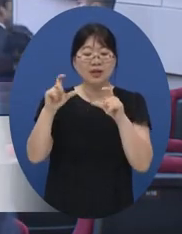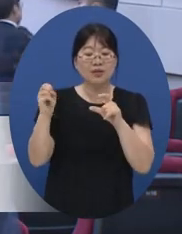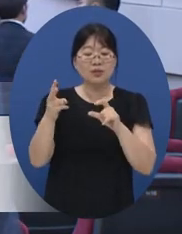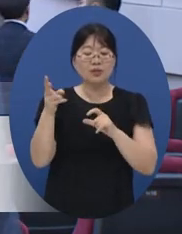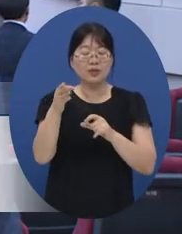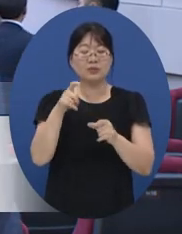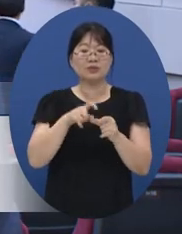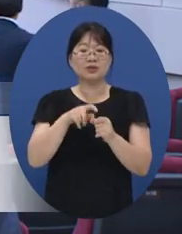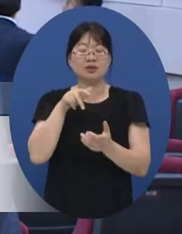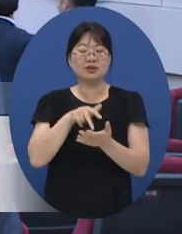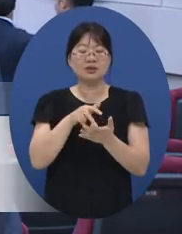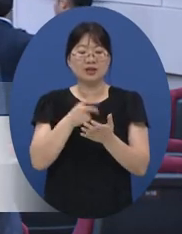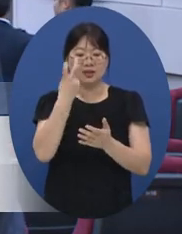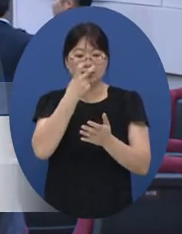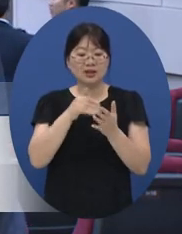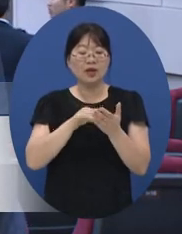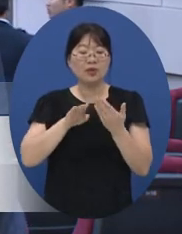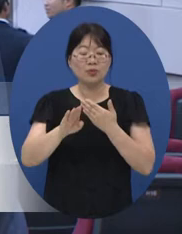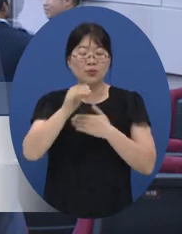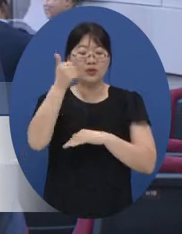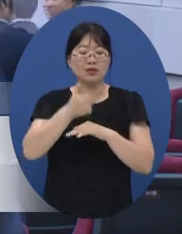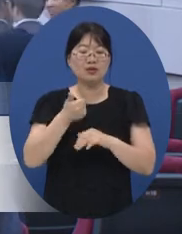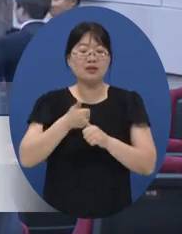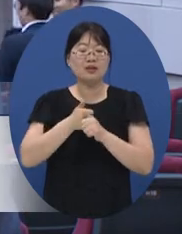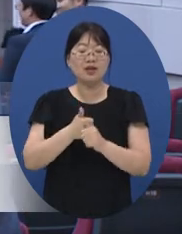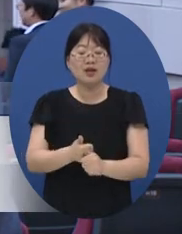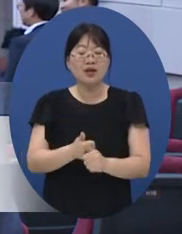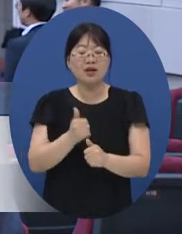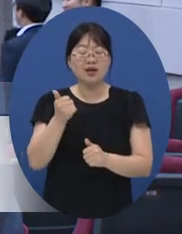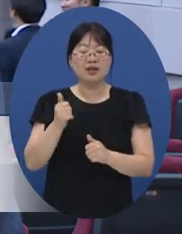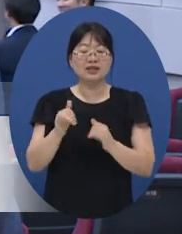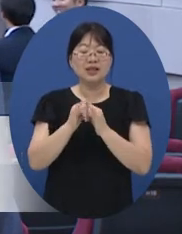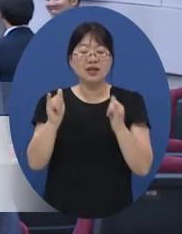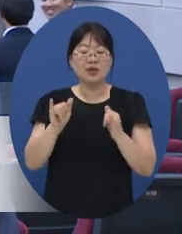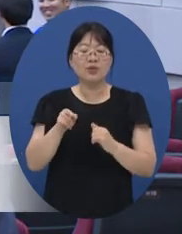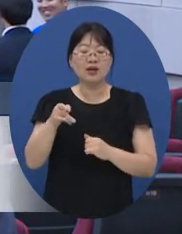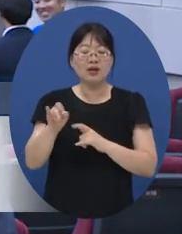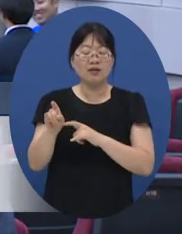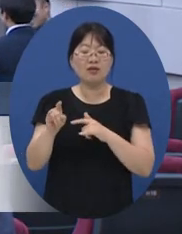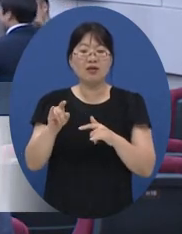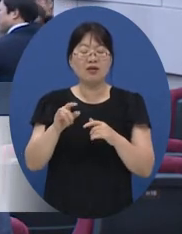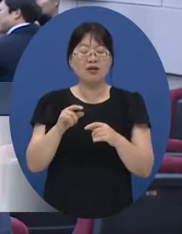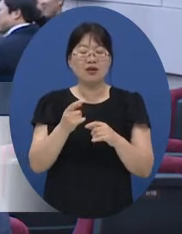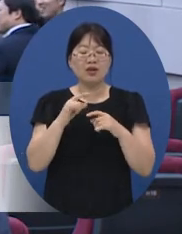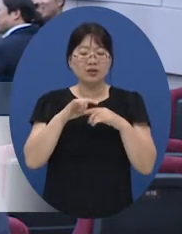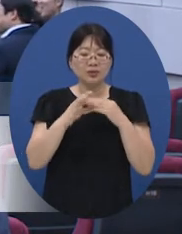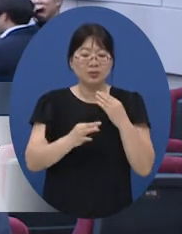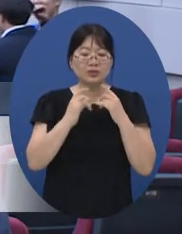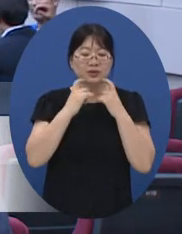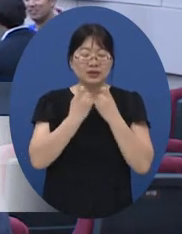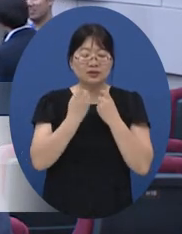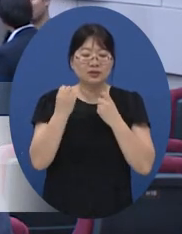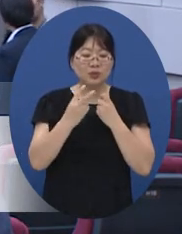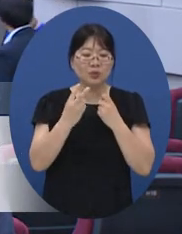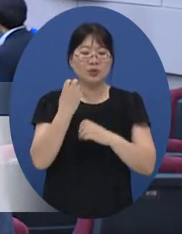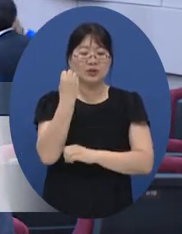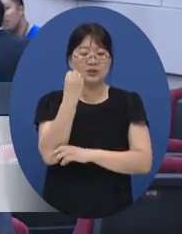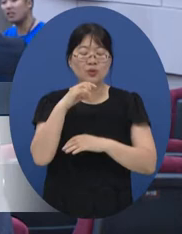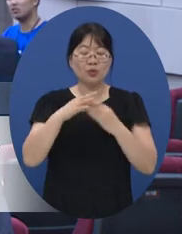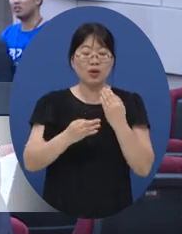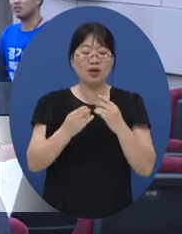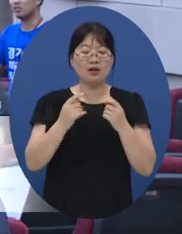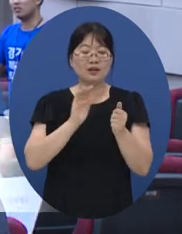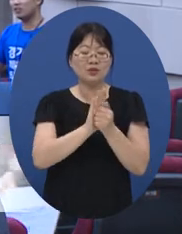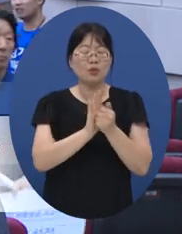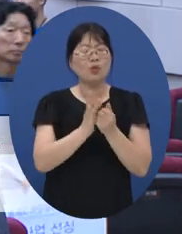됩니다. 진단을 하고 그 진단 결과에 따라 가지고 휴머웨어, 소프트웨어, 하드웨어에 대해서 어떤 식으로 지원을 해가지고 그